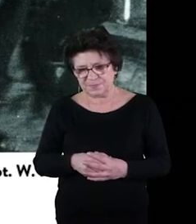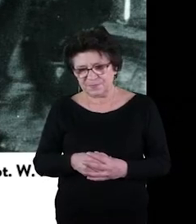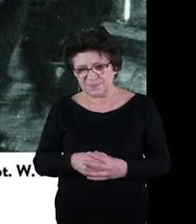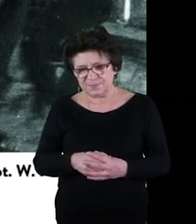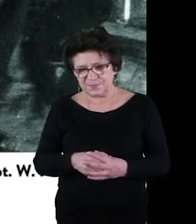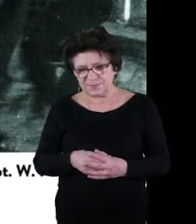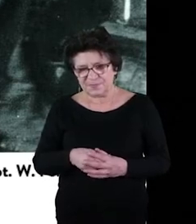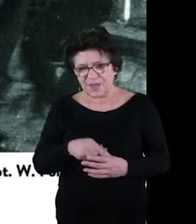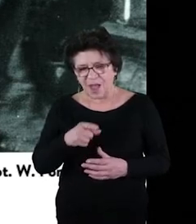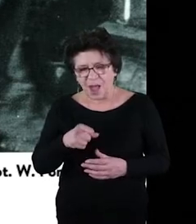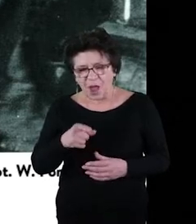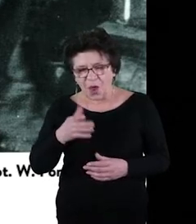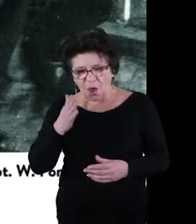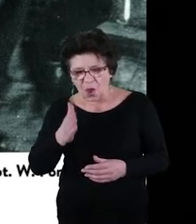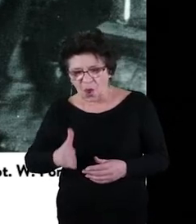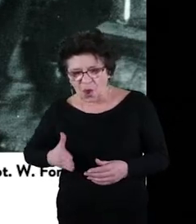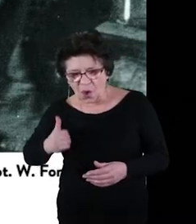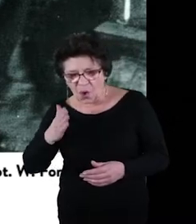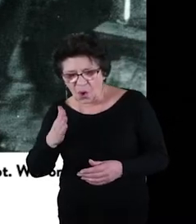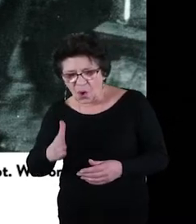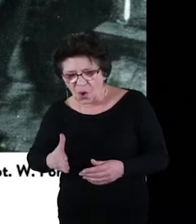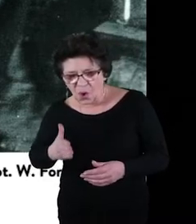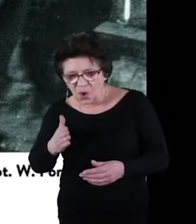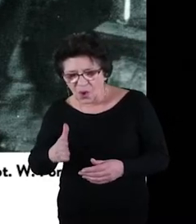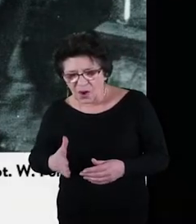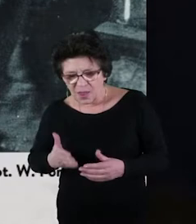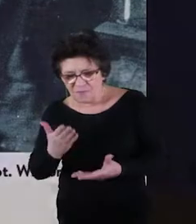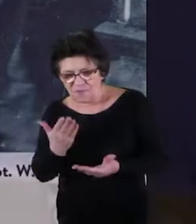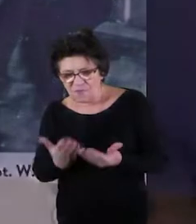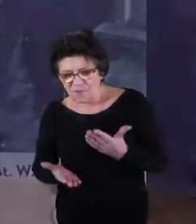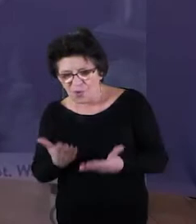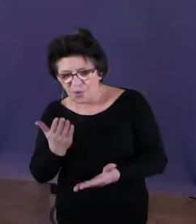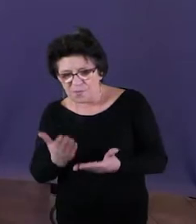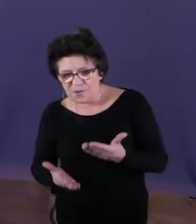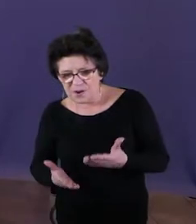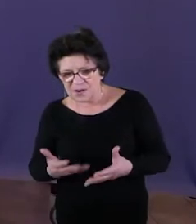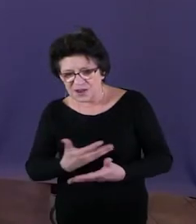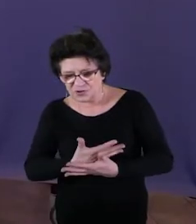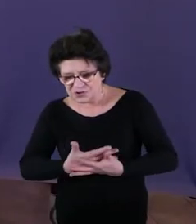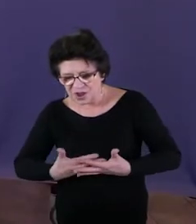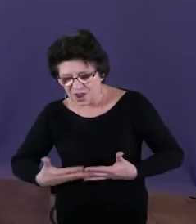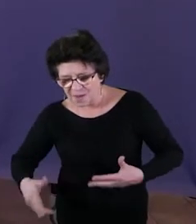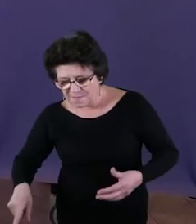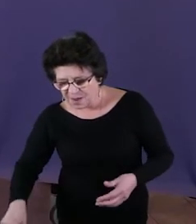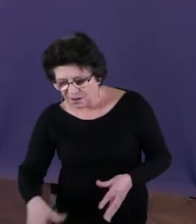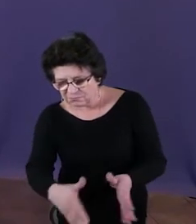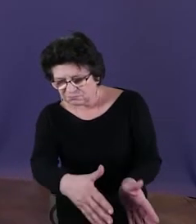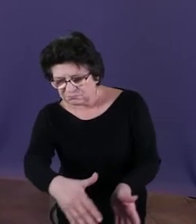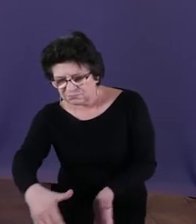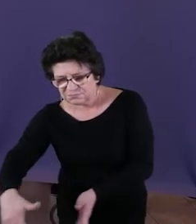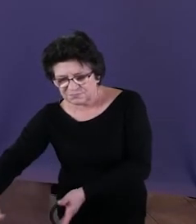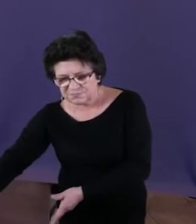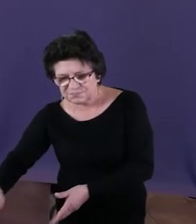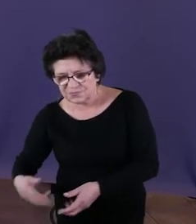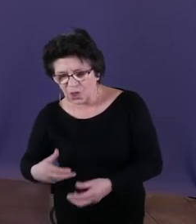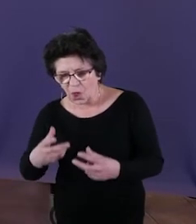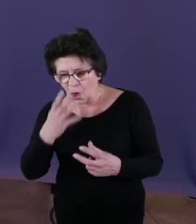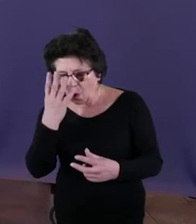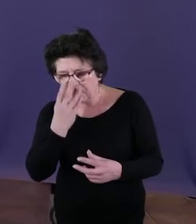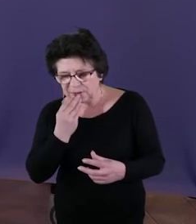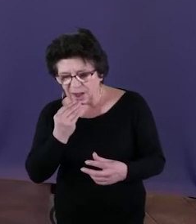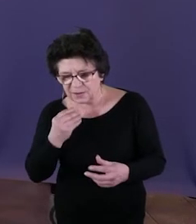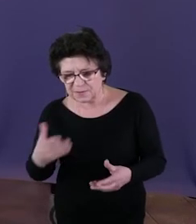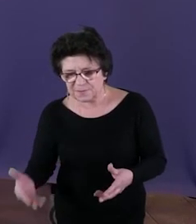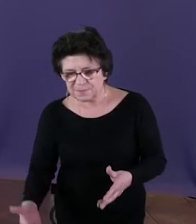taborze kolejowym w Lublinie spod ziemi tego wykopywania tego obrazu